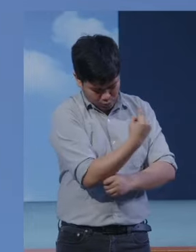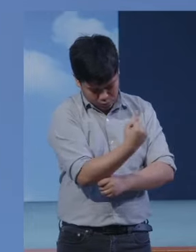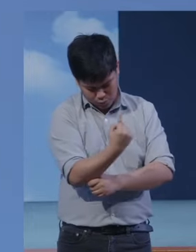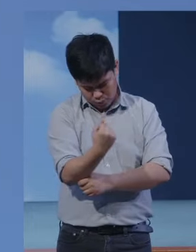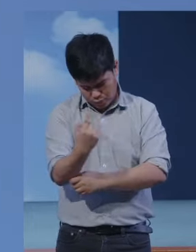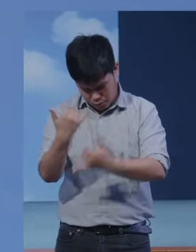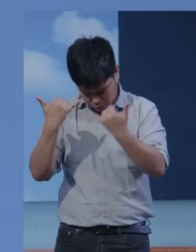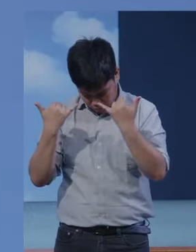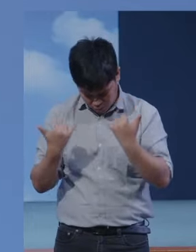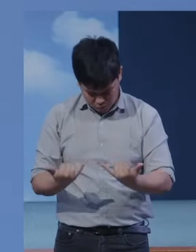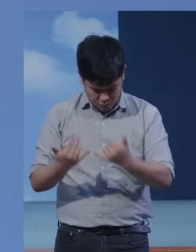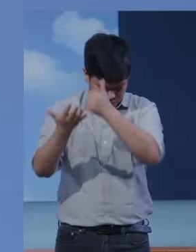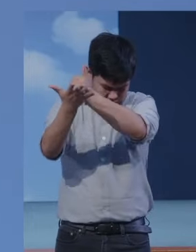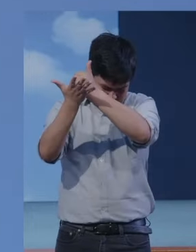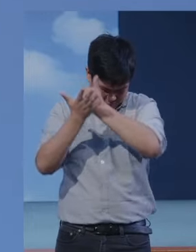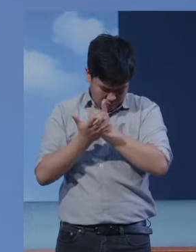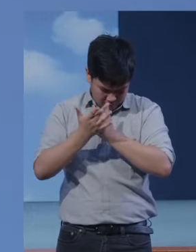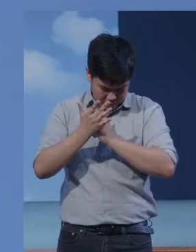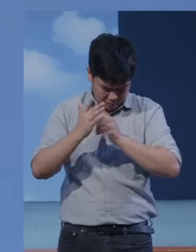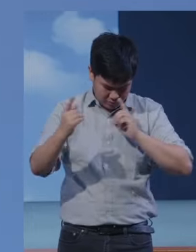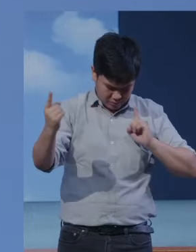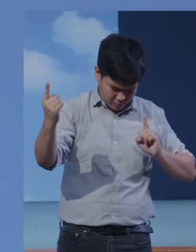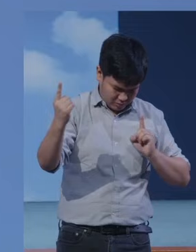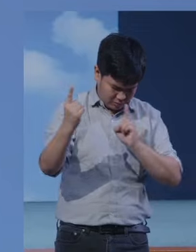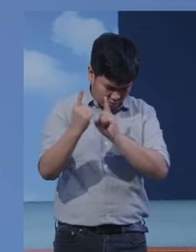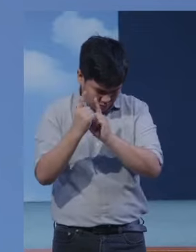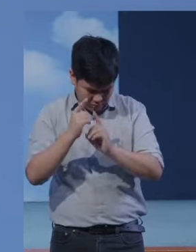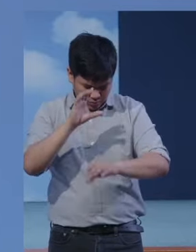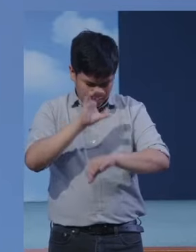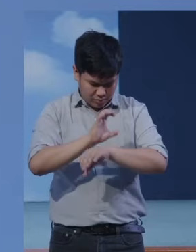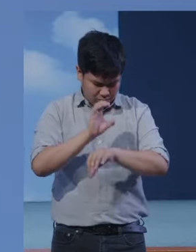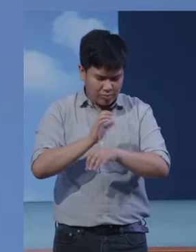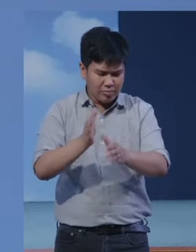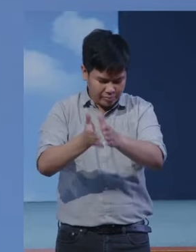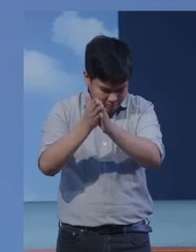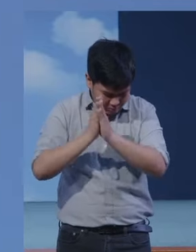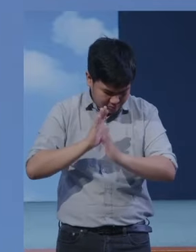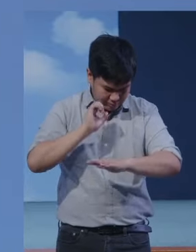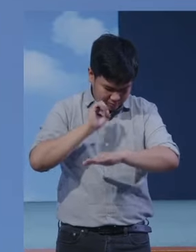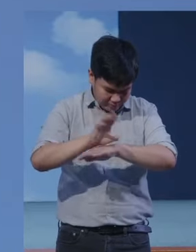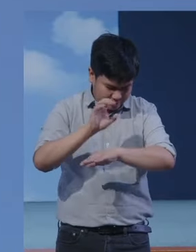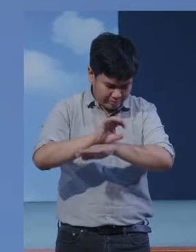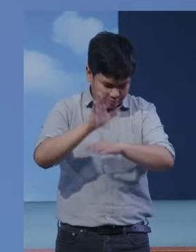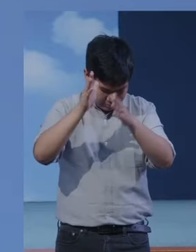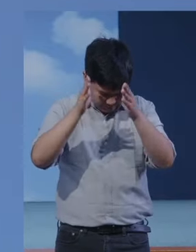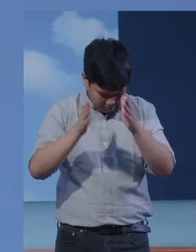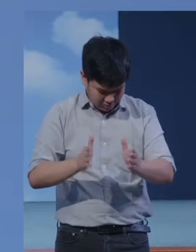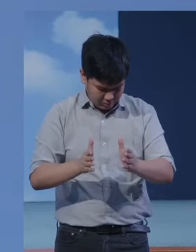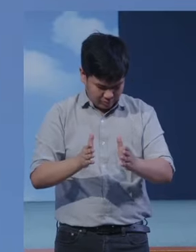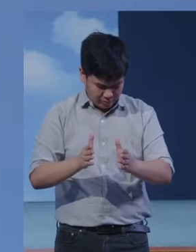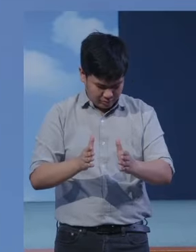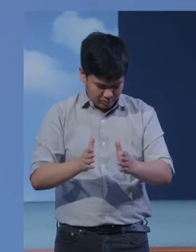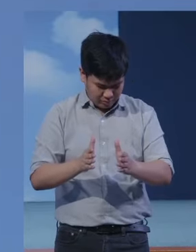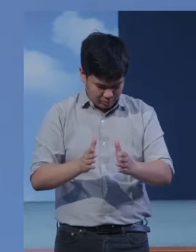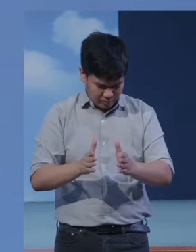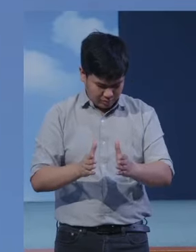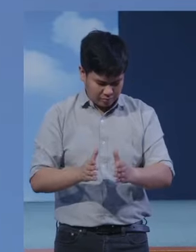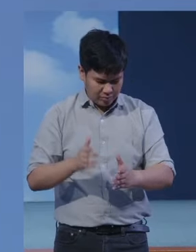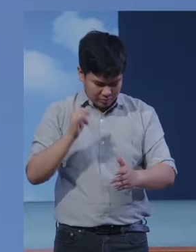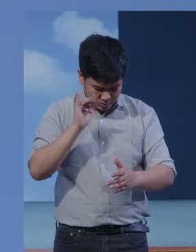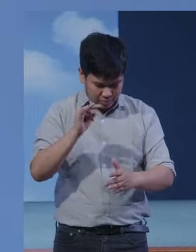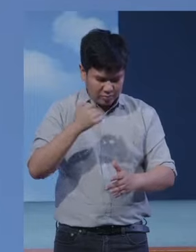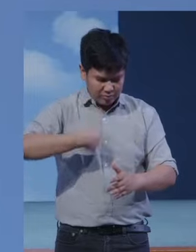ah Tulungan niyo po kami lumapit sa church para kami ay makahingi ng counseling kung Kami po ay